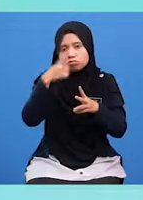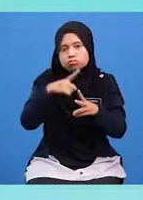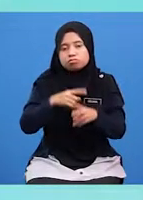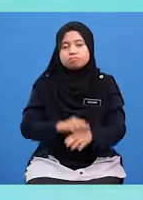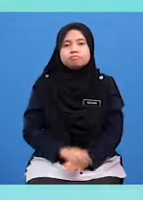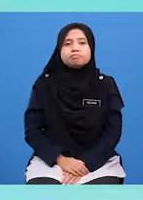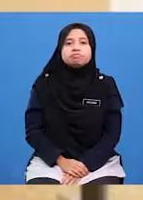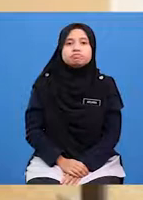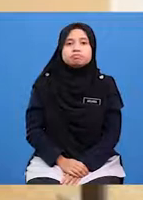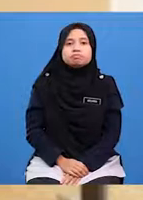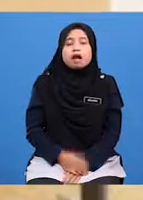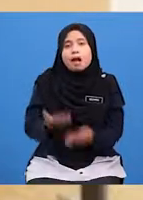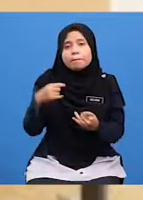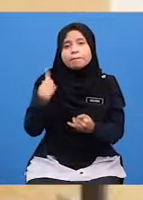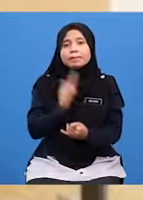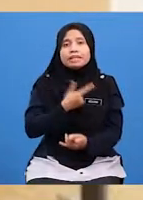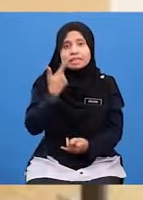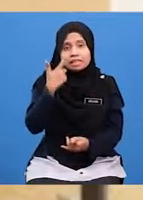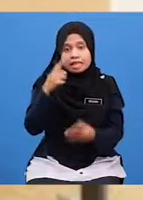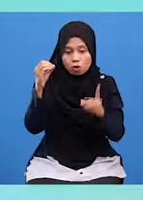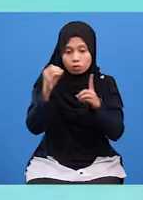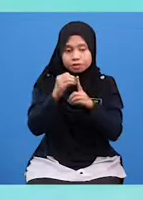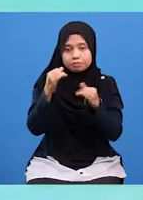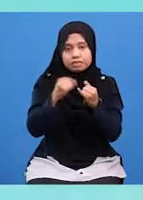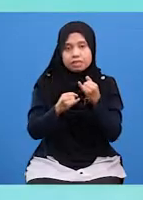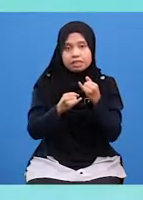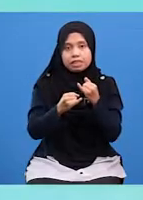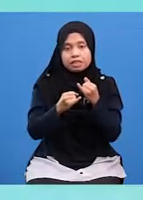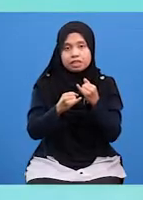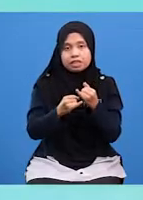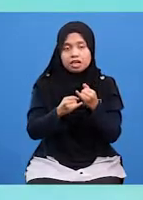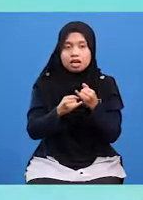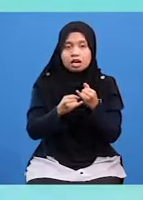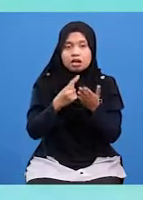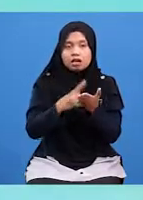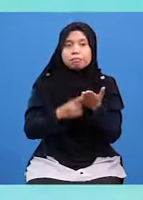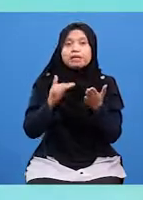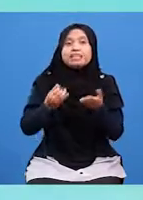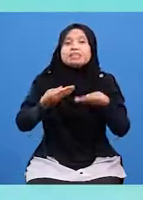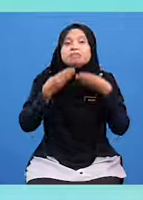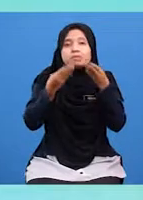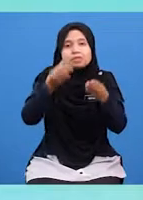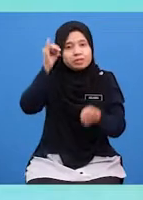Al-Takhluq. Mari kita lihat objektif terakhir, iaitu sumbangan Ibnu Battuta.